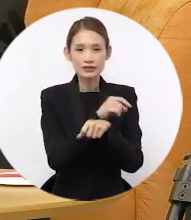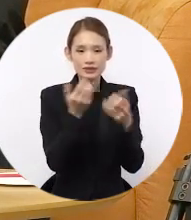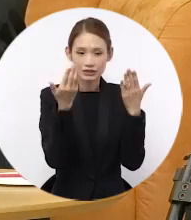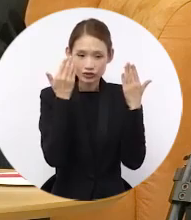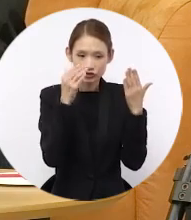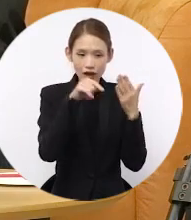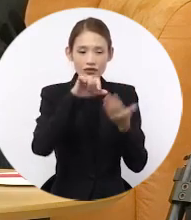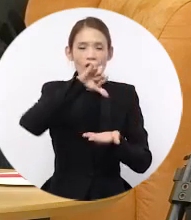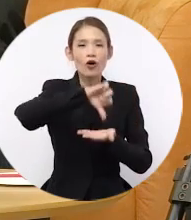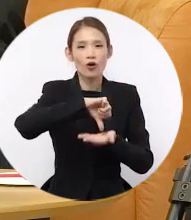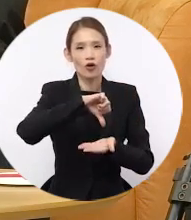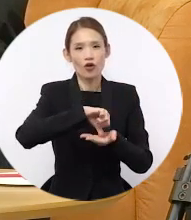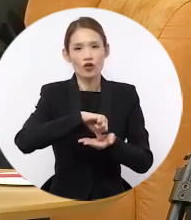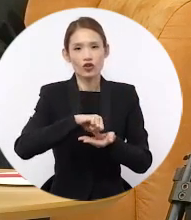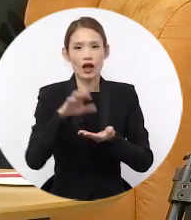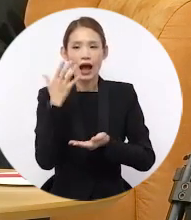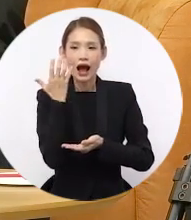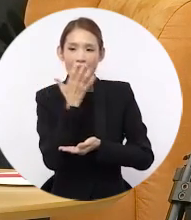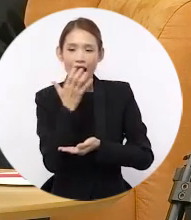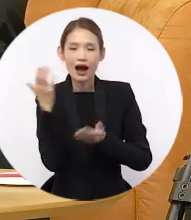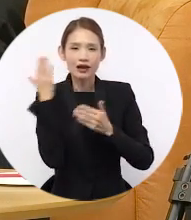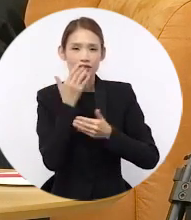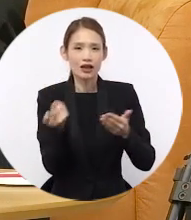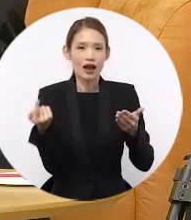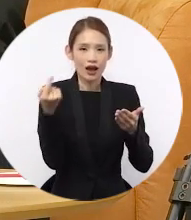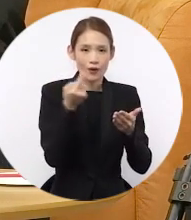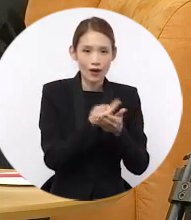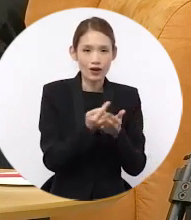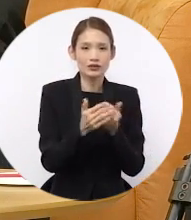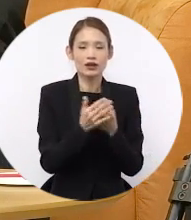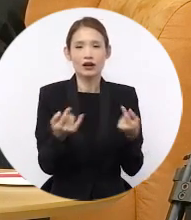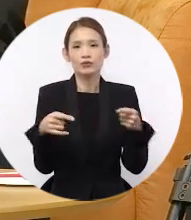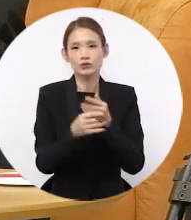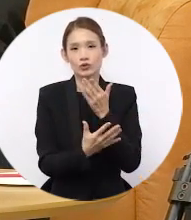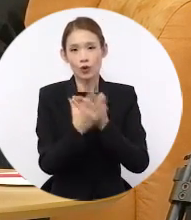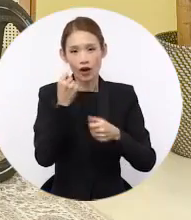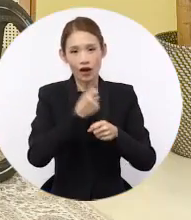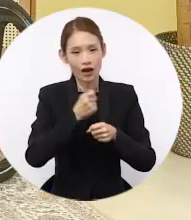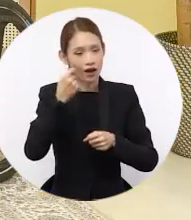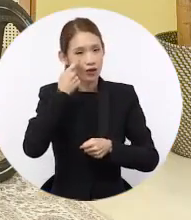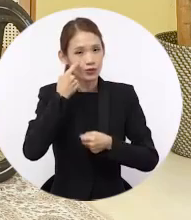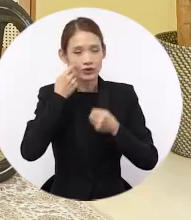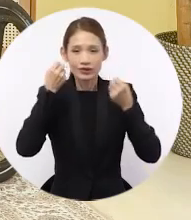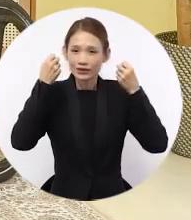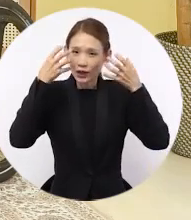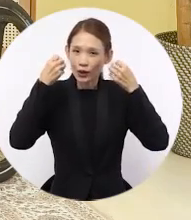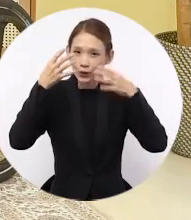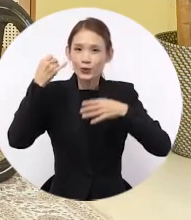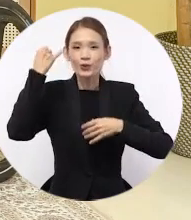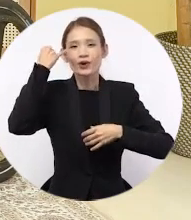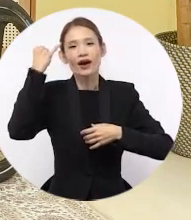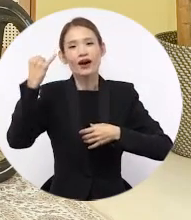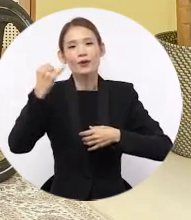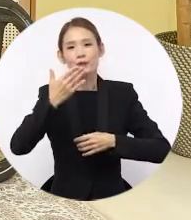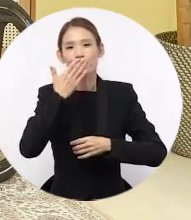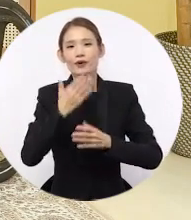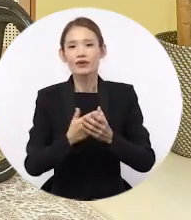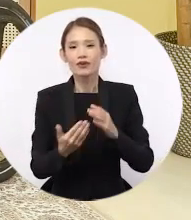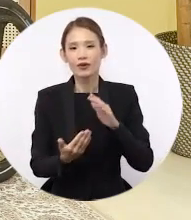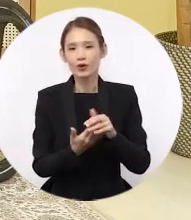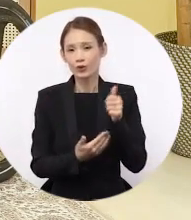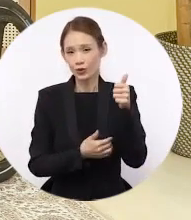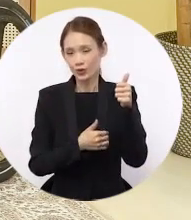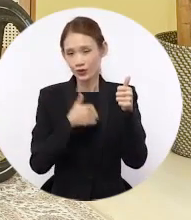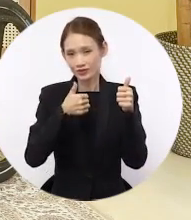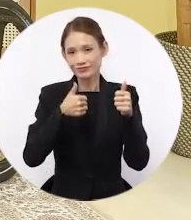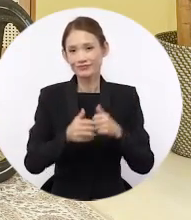특수학교에서부터 오히려 거꾸로 비장애 학생들과 함께하면서 좀 이런 통합을 가져가 보자, 이렇게 하면 또 새로운 답이 그쵸. 될 수도 있겠네.